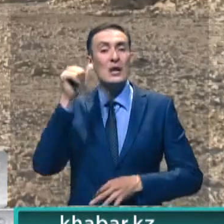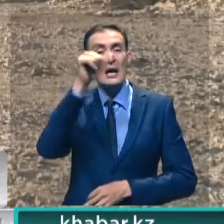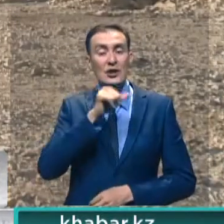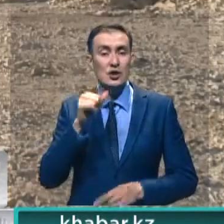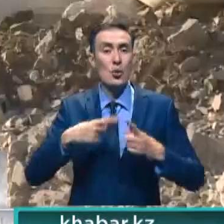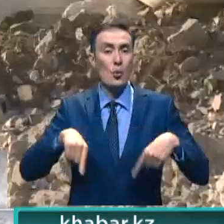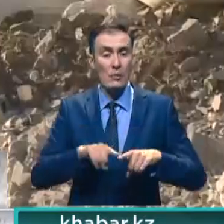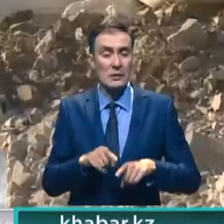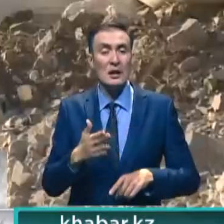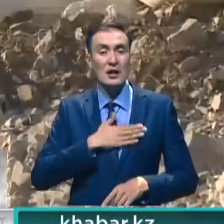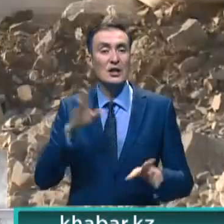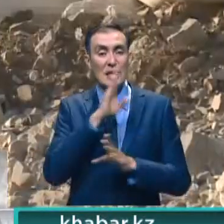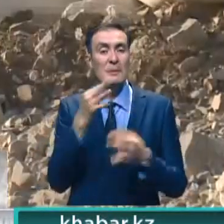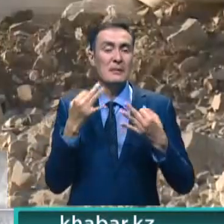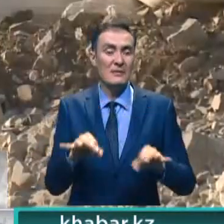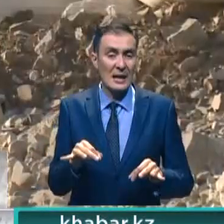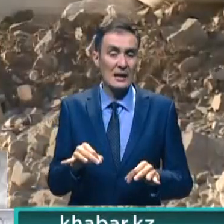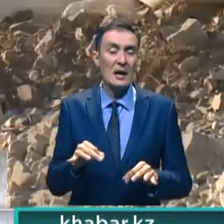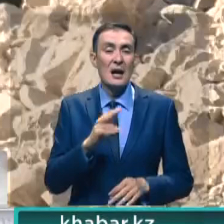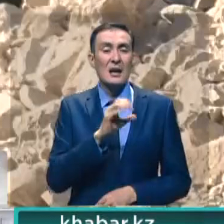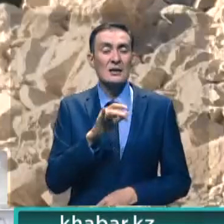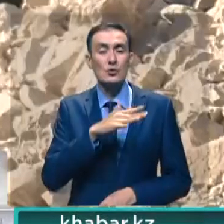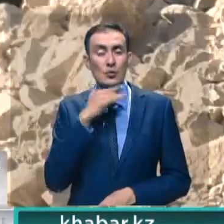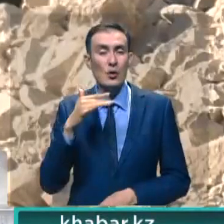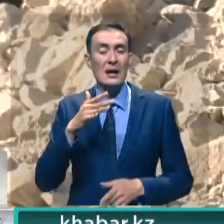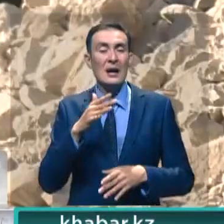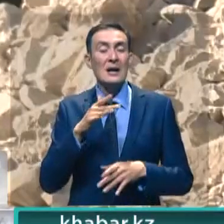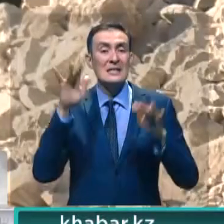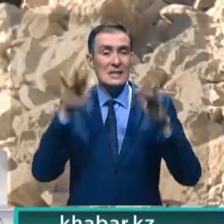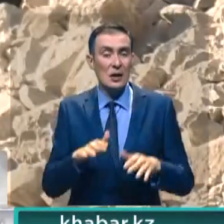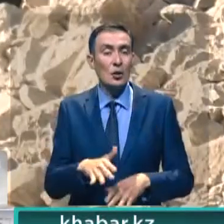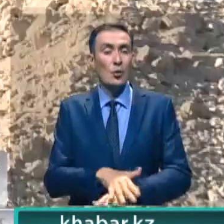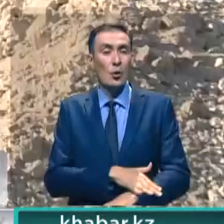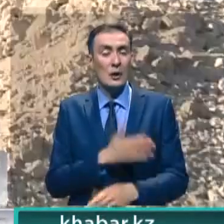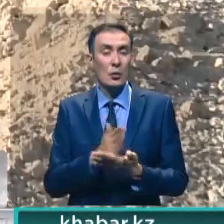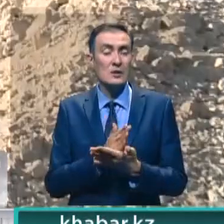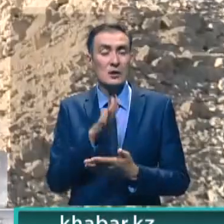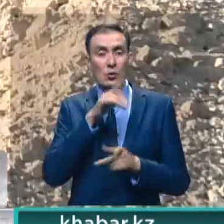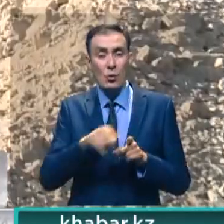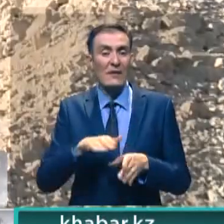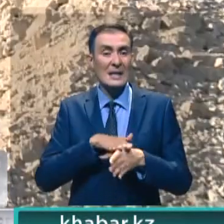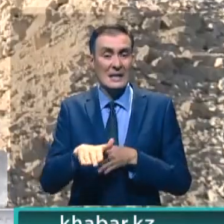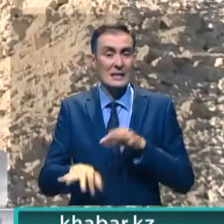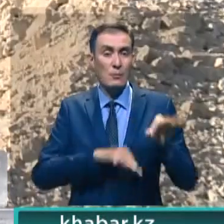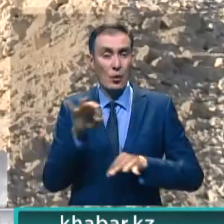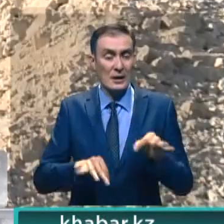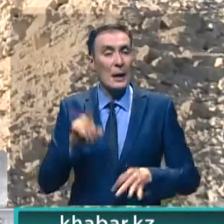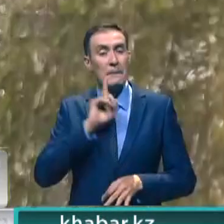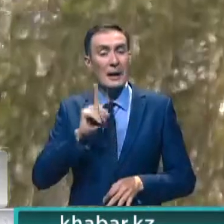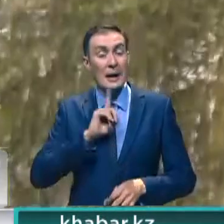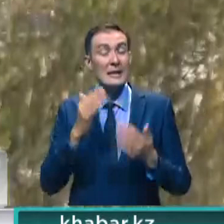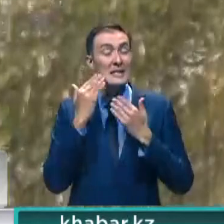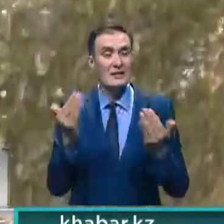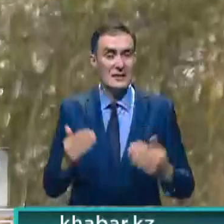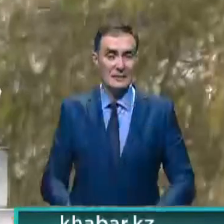круглогодичный комплекс. Благо, климат это позволяет. В Каскасу много снега и лежит он там долго. А что касается сроков реализации проекта, они пока